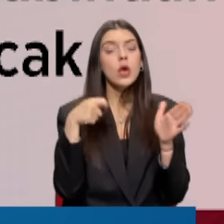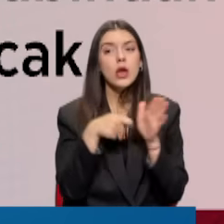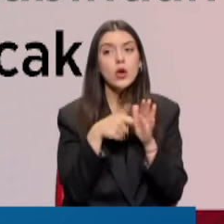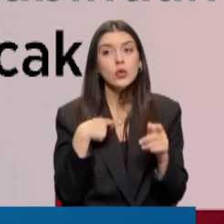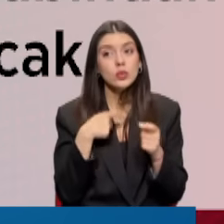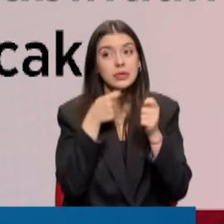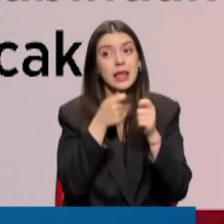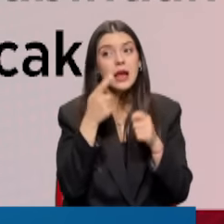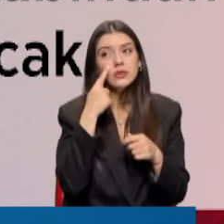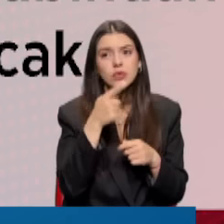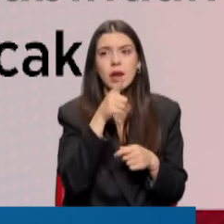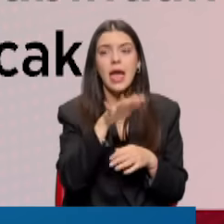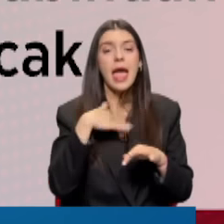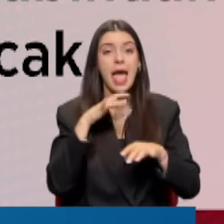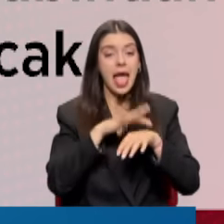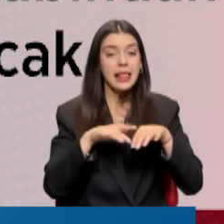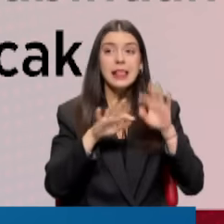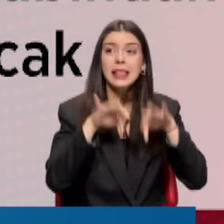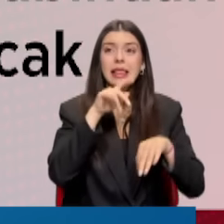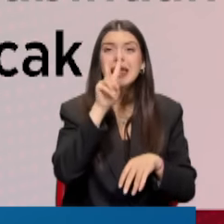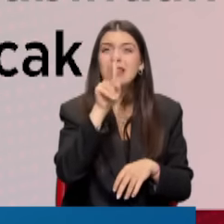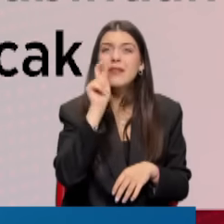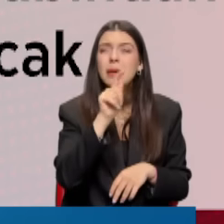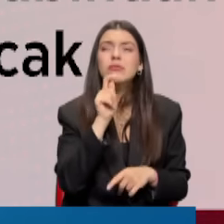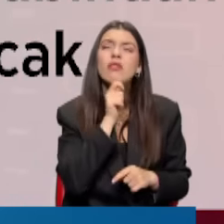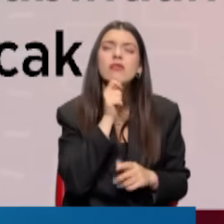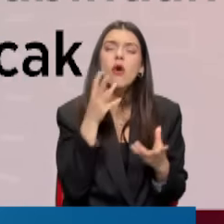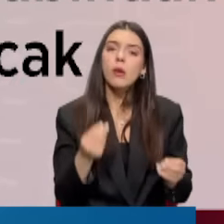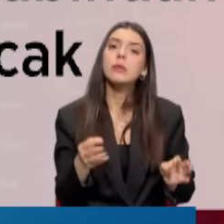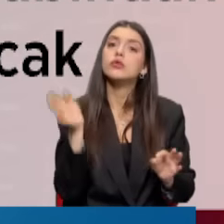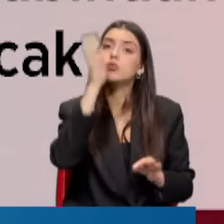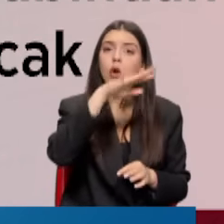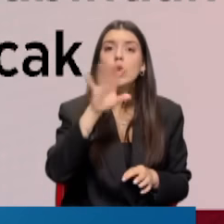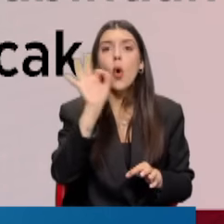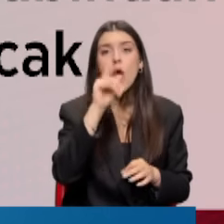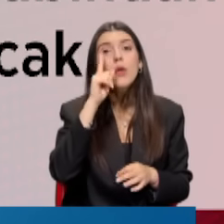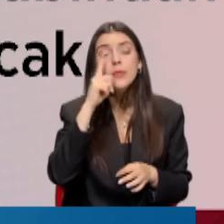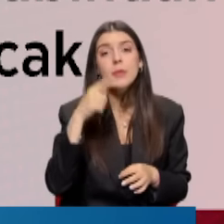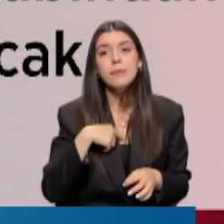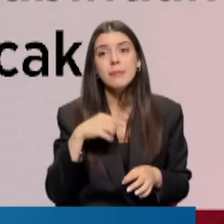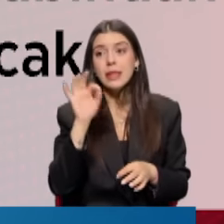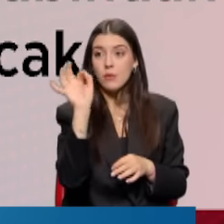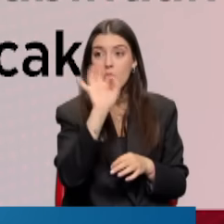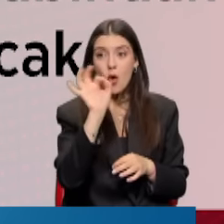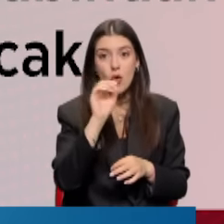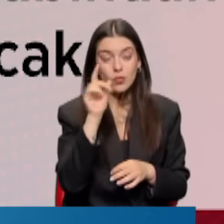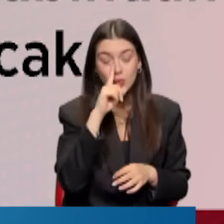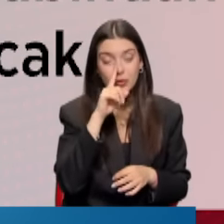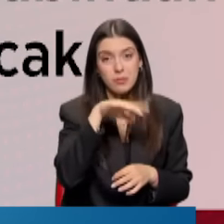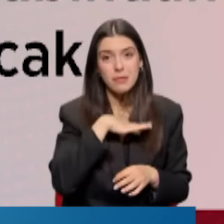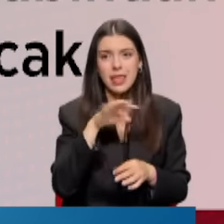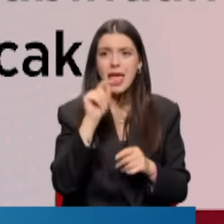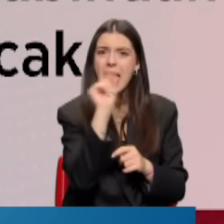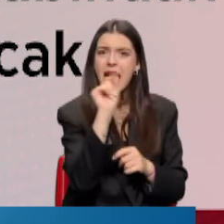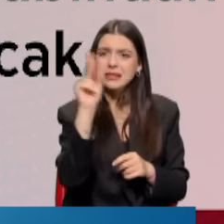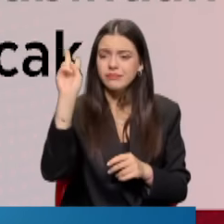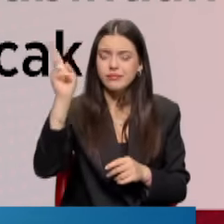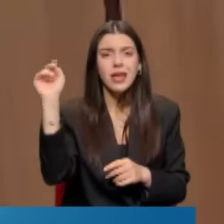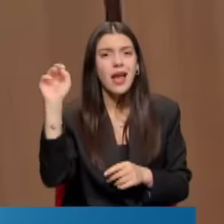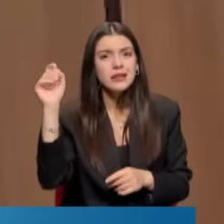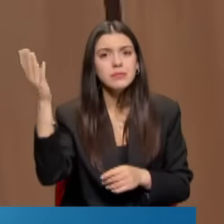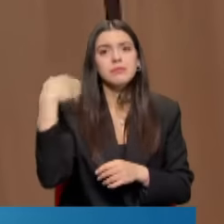olabilir elle girdiğim için iki kez basmış olabilirim dedi Daha sonra müdürü kendi hesabından benim hesabıma para gönderdi Ancak ben parayı geri